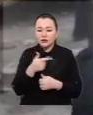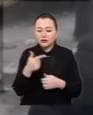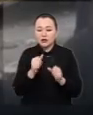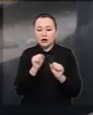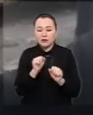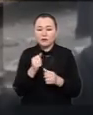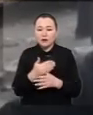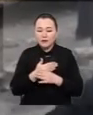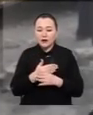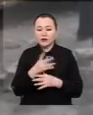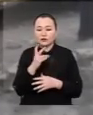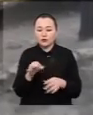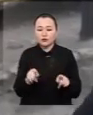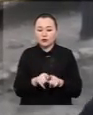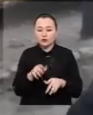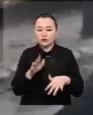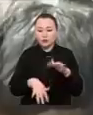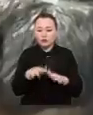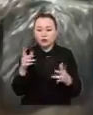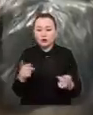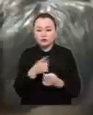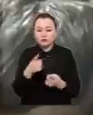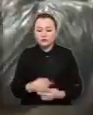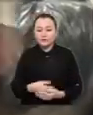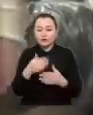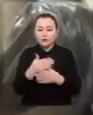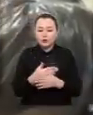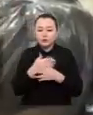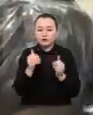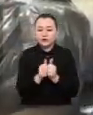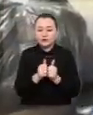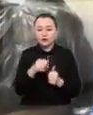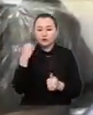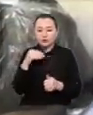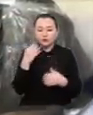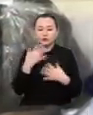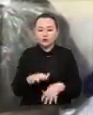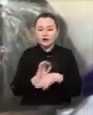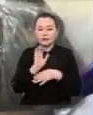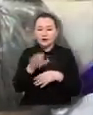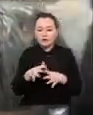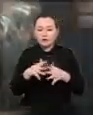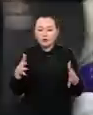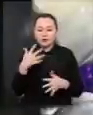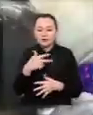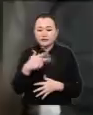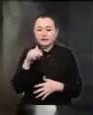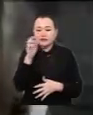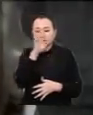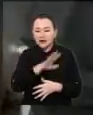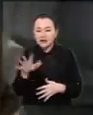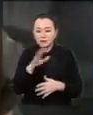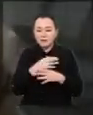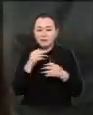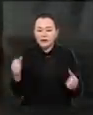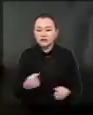оборона помогает нам, но тоже голыми руками. Помощь в соседнюю Турцию уже отправили больше 30 стран.